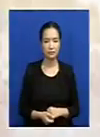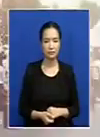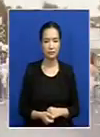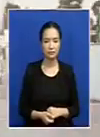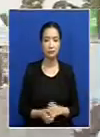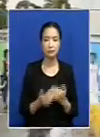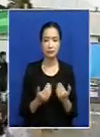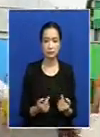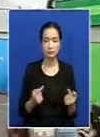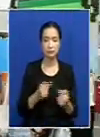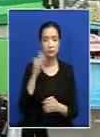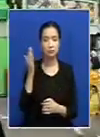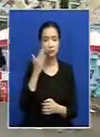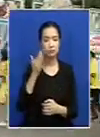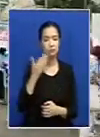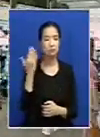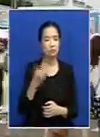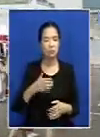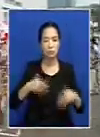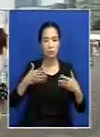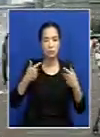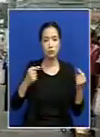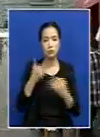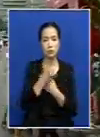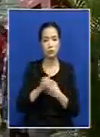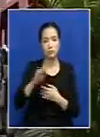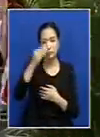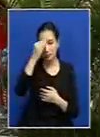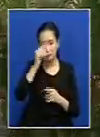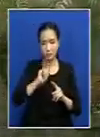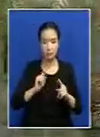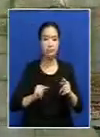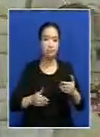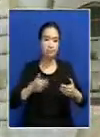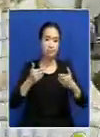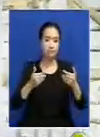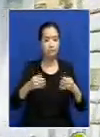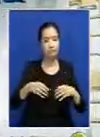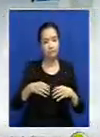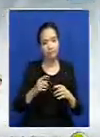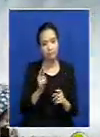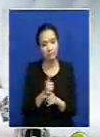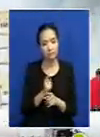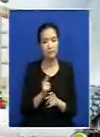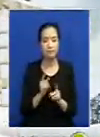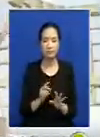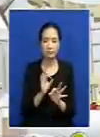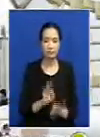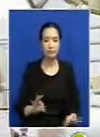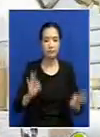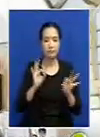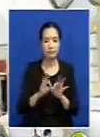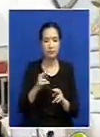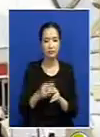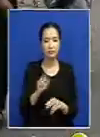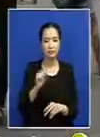ถึงแม้ว่าช่วงนี้จะเป็นหน้าร้อนที่ประเทศญี่ปุ่นนะคะแต่ว่าก็มีเทศกาลใหญ่ที่น่าสนใจนั่นก็คืองานโอไดบะมินาโนะยูเ